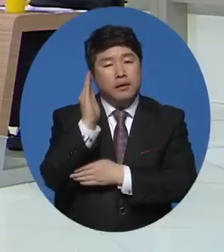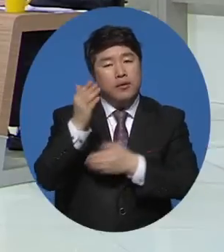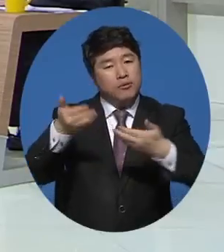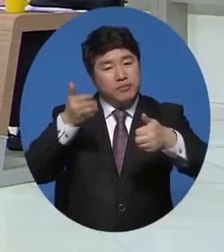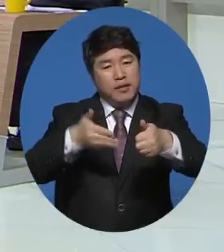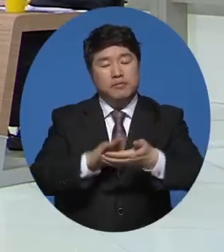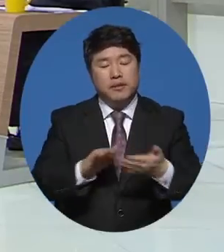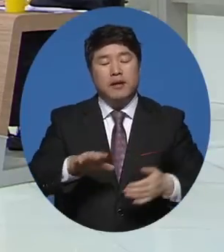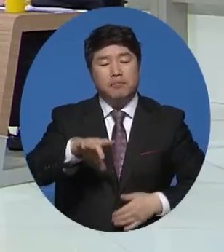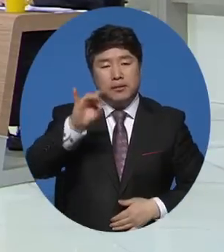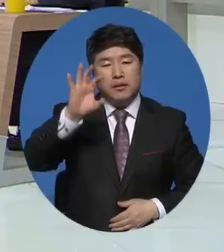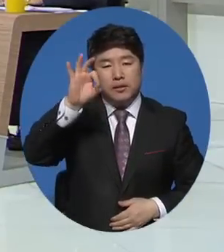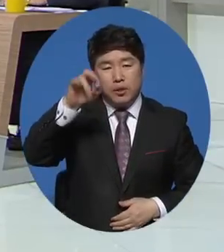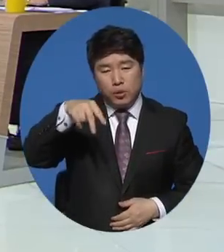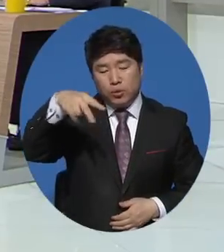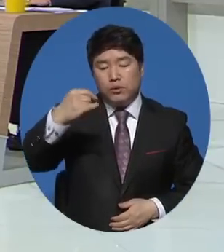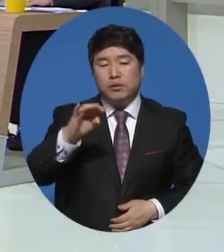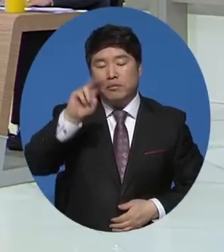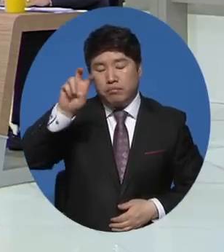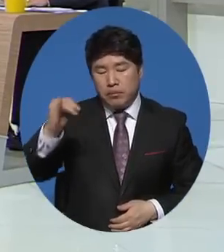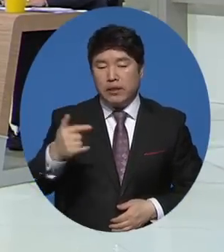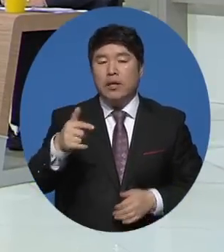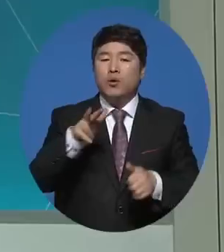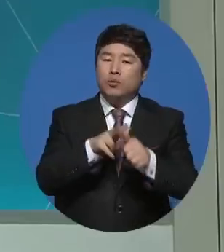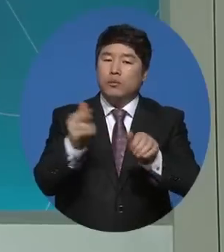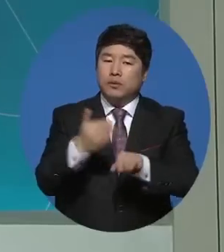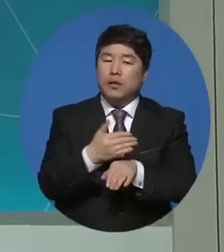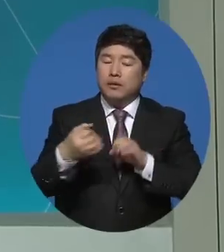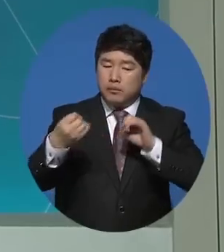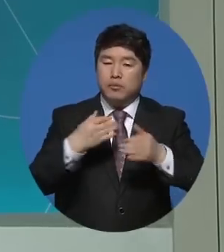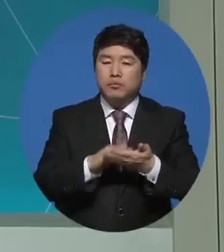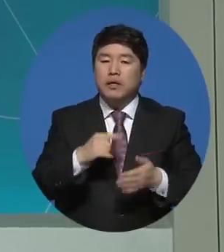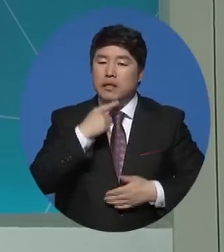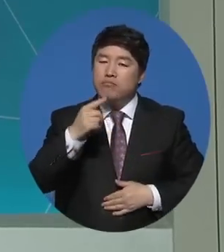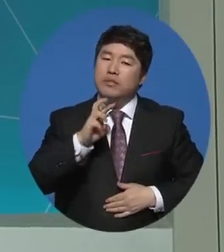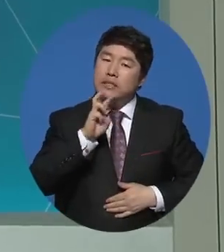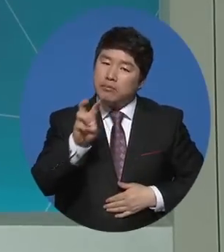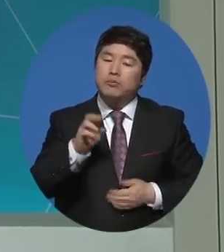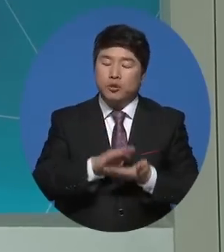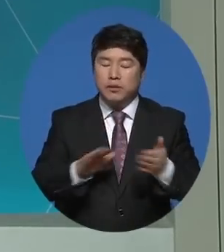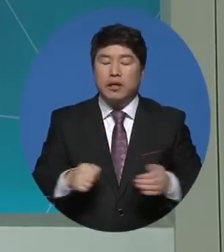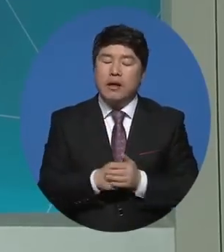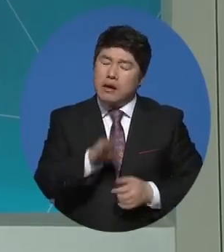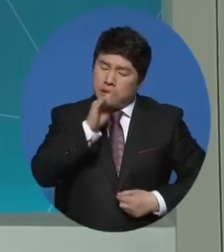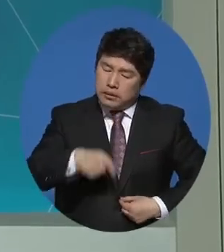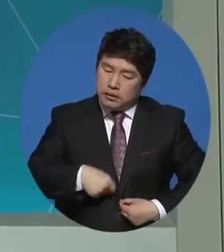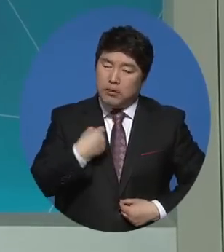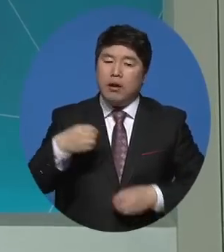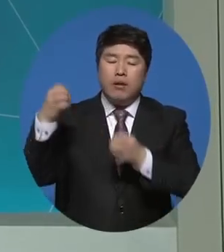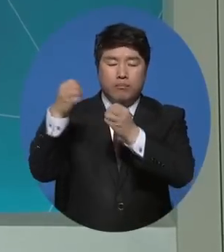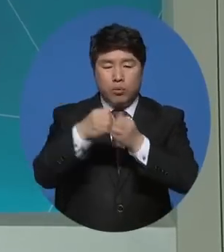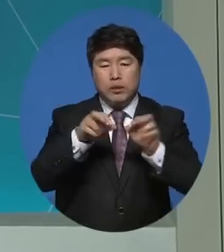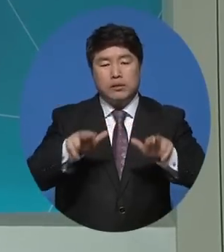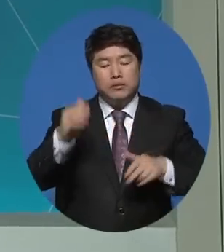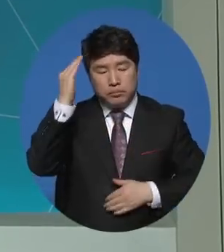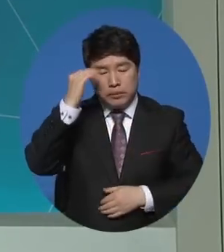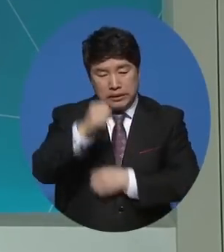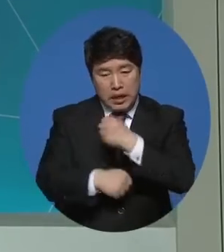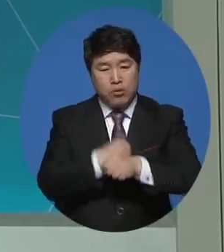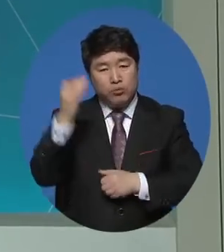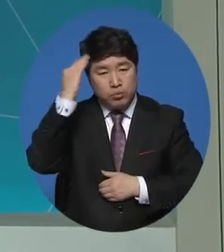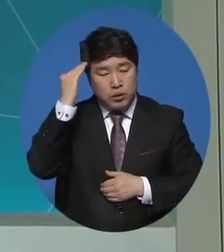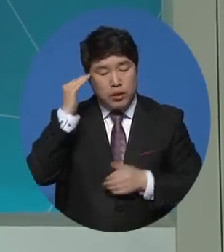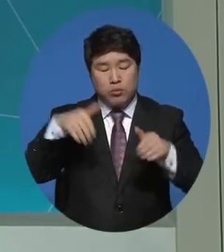바랍니다 먼저 유승민 후보부터 답변해 주시죠 1분 30초입니다 예 진정한 보수라는 거는 그거는 지금 자유한국당은